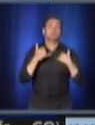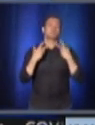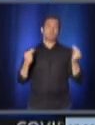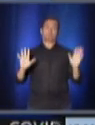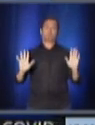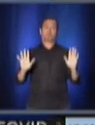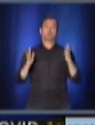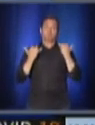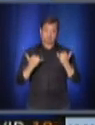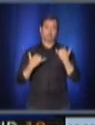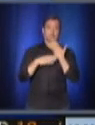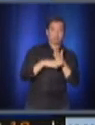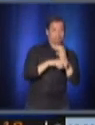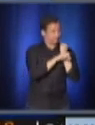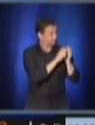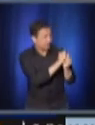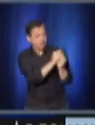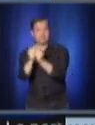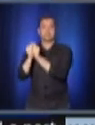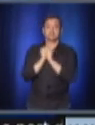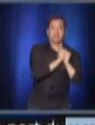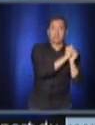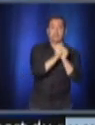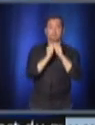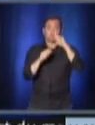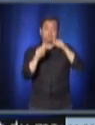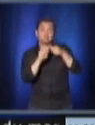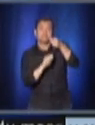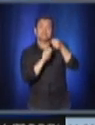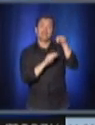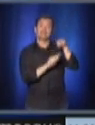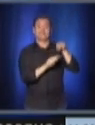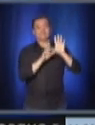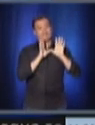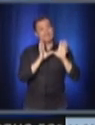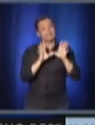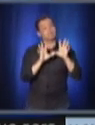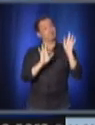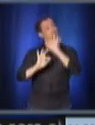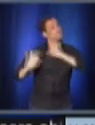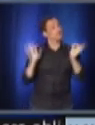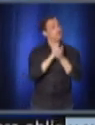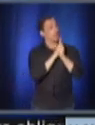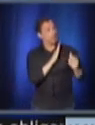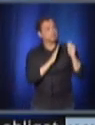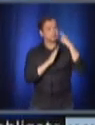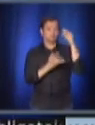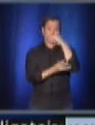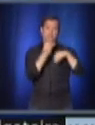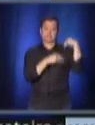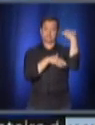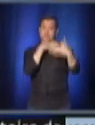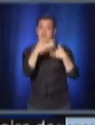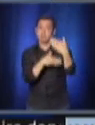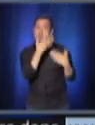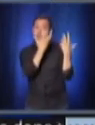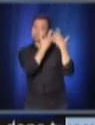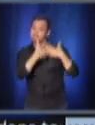à ce que la stratégie de dépistage soit efficace et opérationnelle. C'est ce qui nous permettra de protéger les personnes les